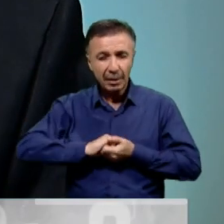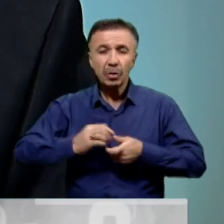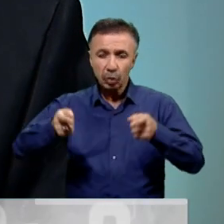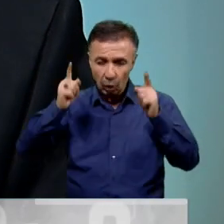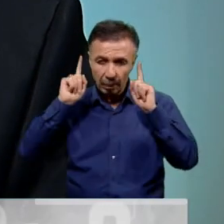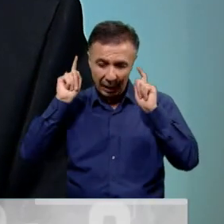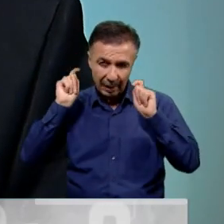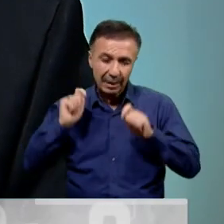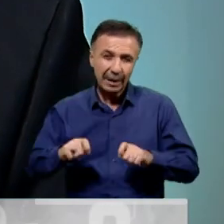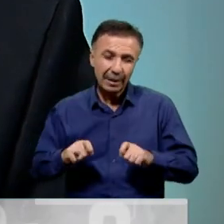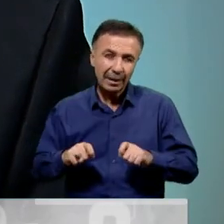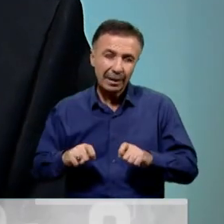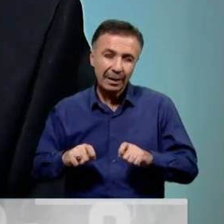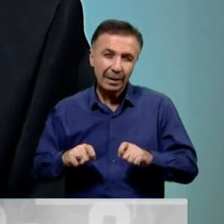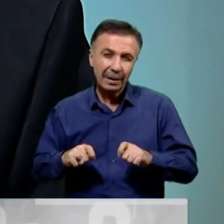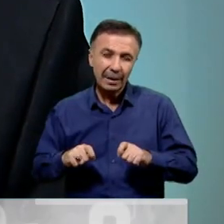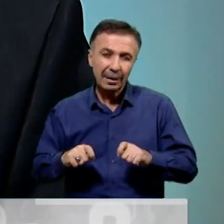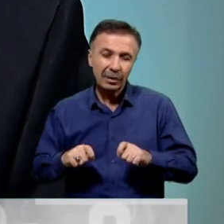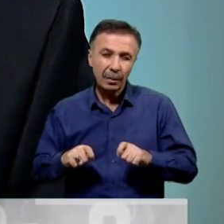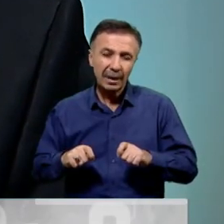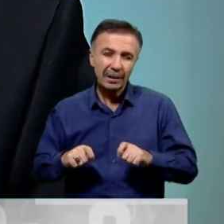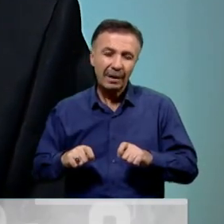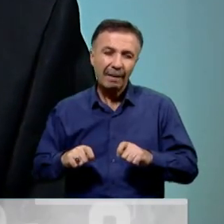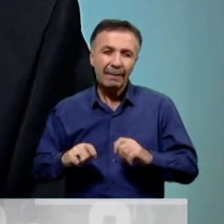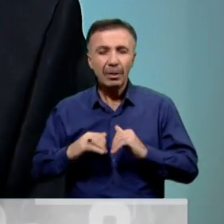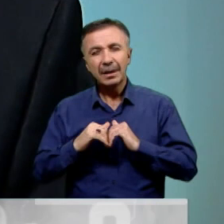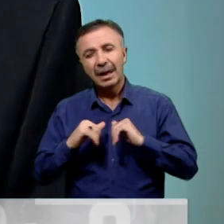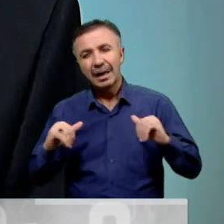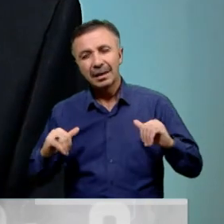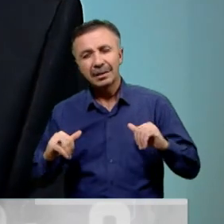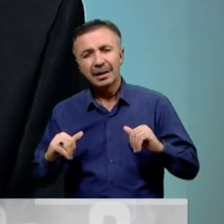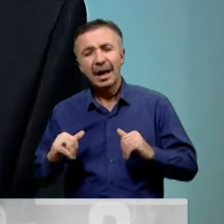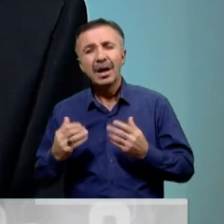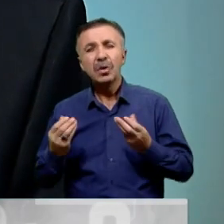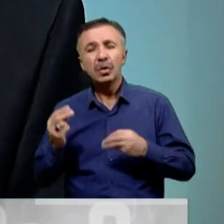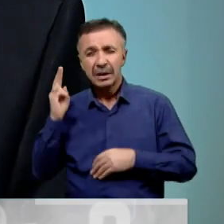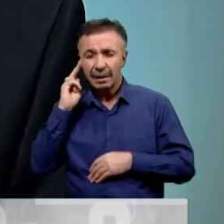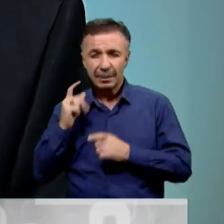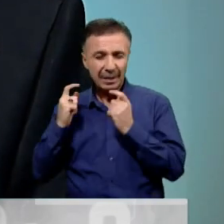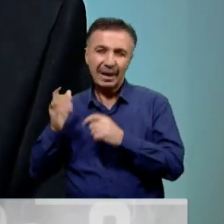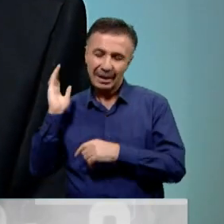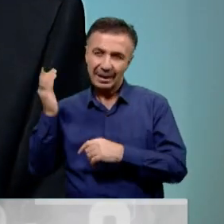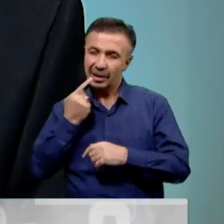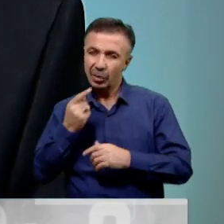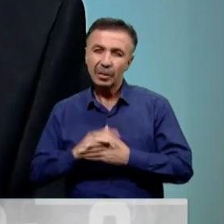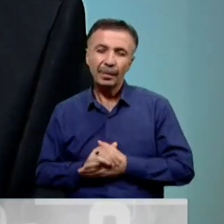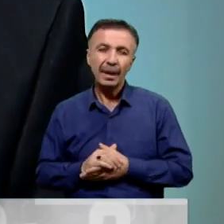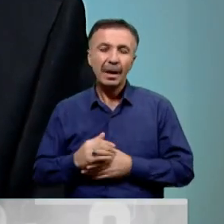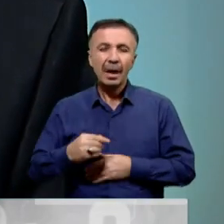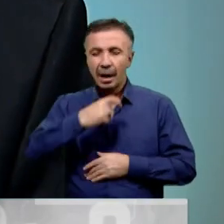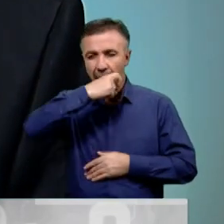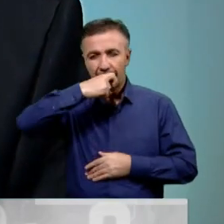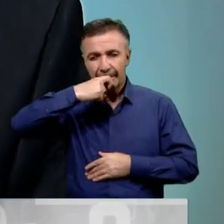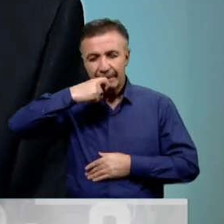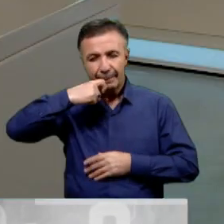yaptırmış belli ki. Buradan ayrıl diyor, daha temiz bir yere git. Adamcağız samimi tevbe ediyor,